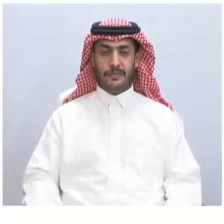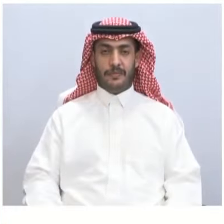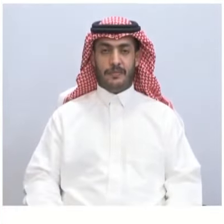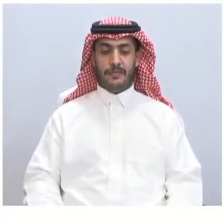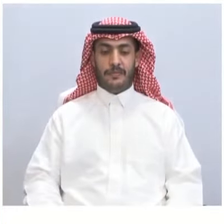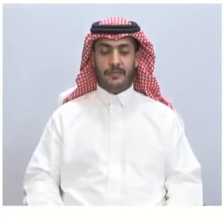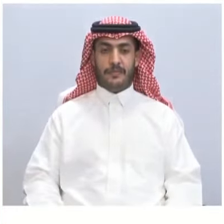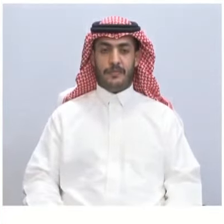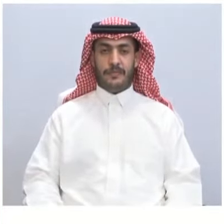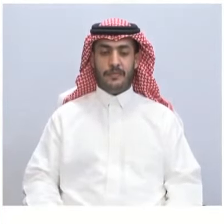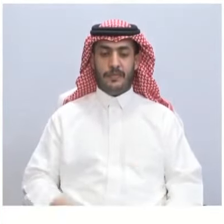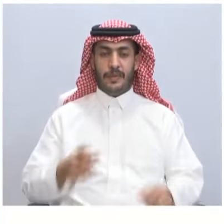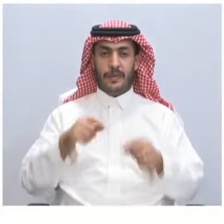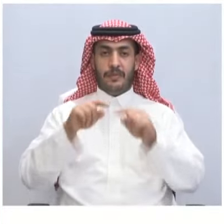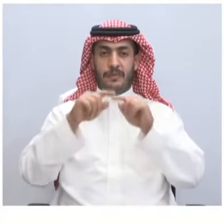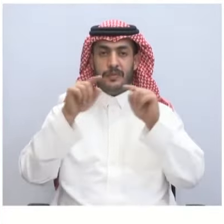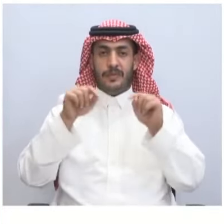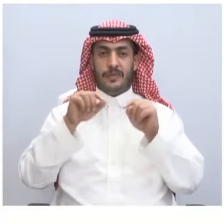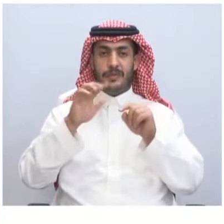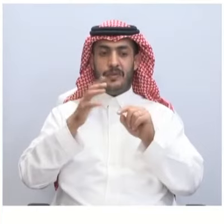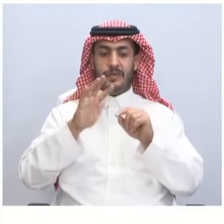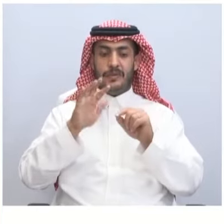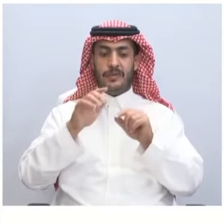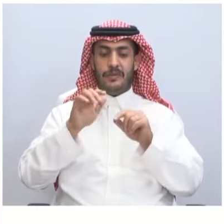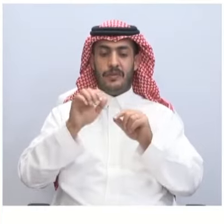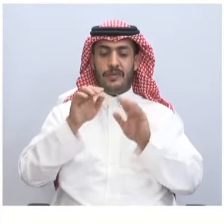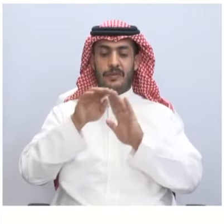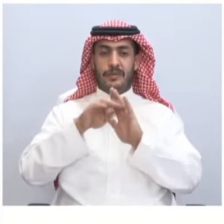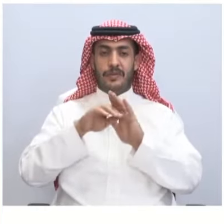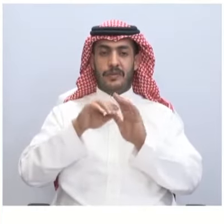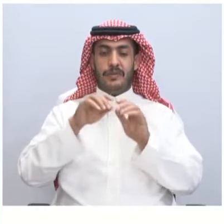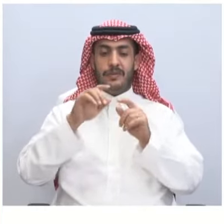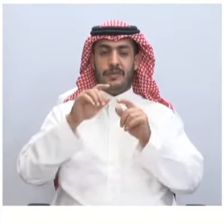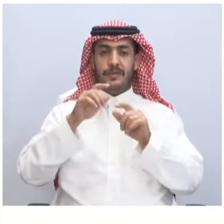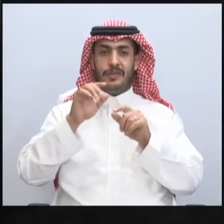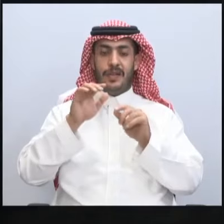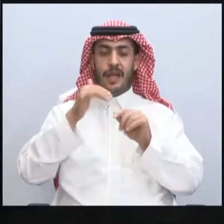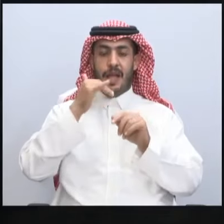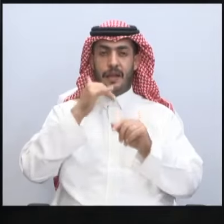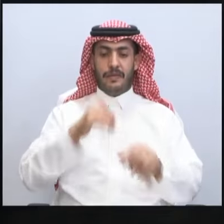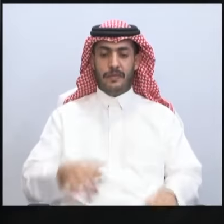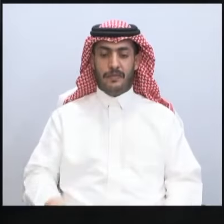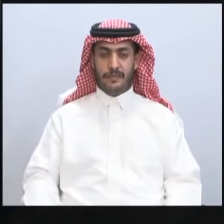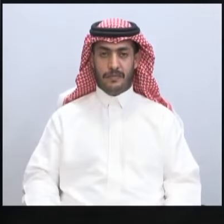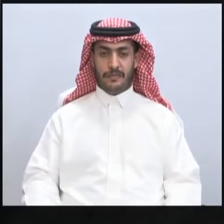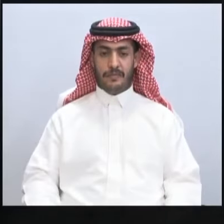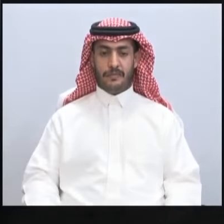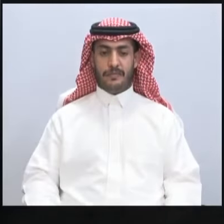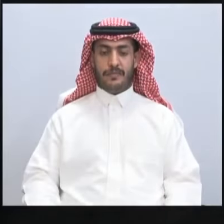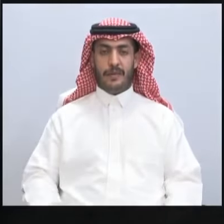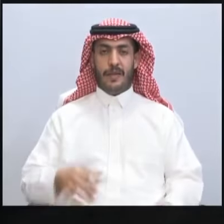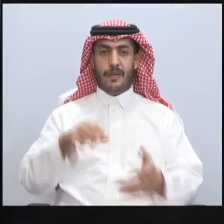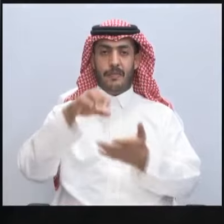معظم مساحه شبه الجزيره العربيه هذا موقع دول مجلس